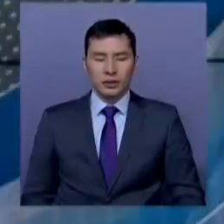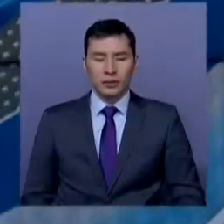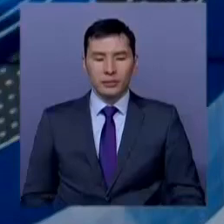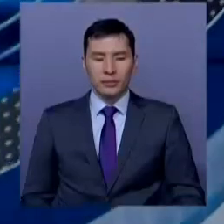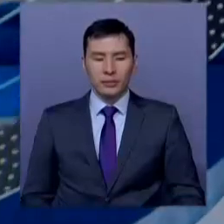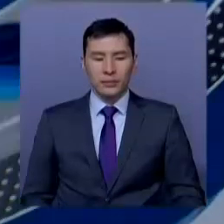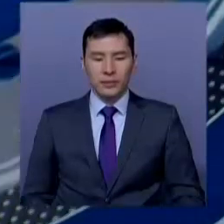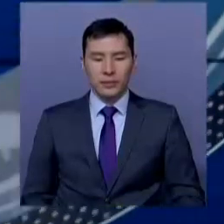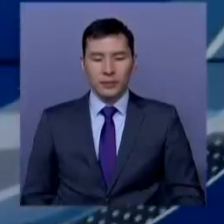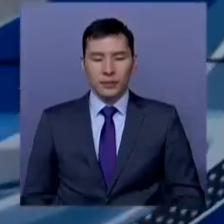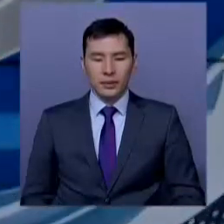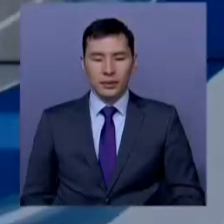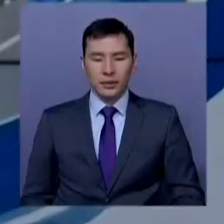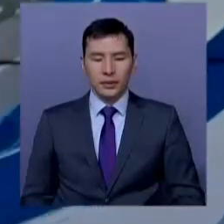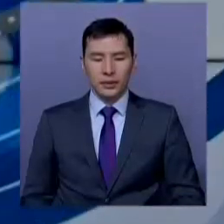Арнат Дүйсен тарқатсын.